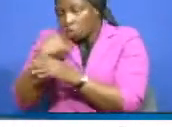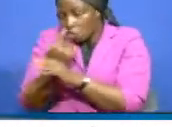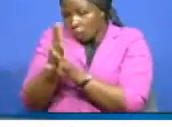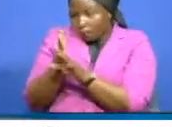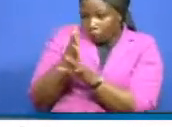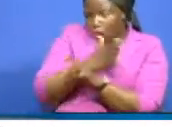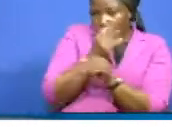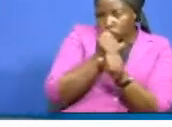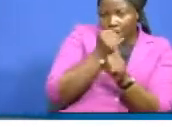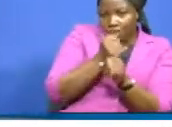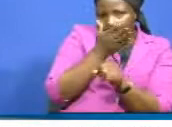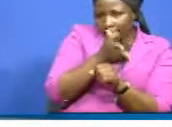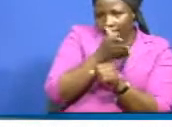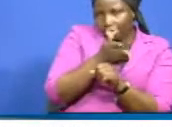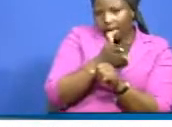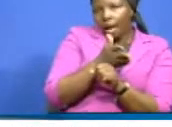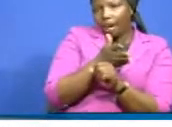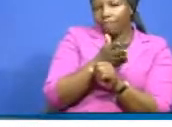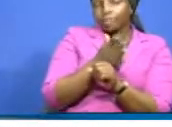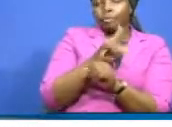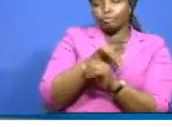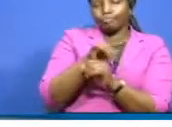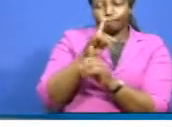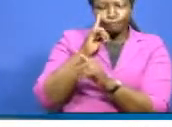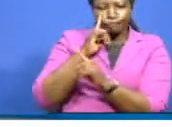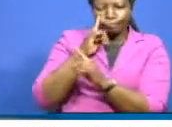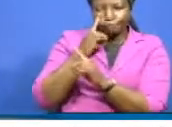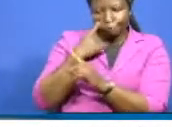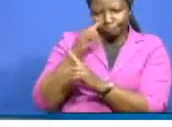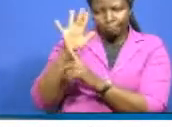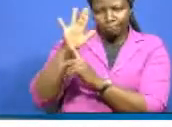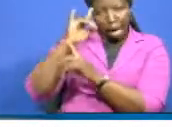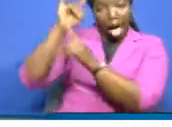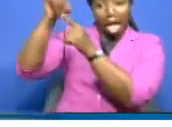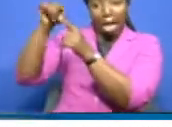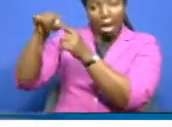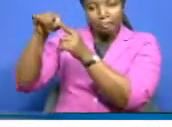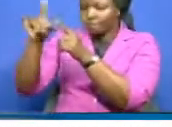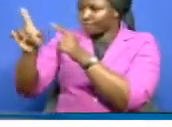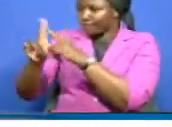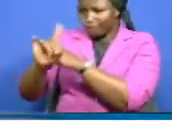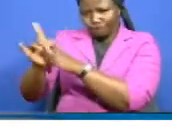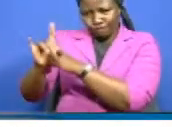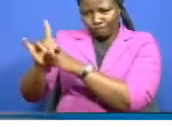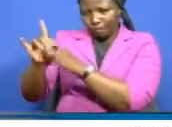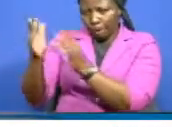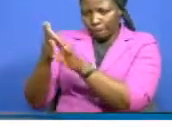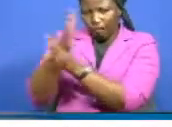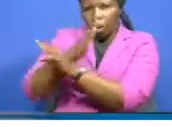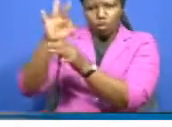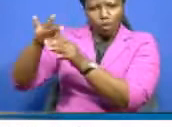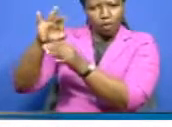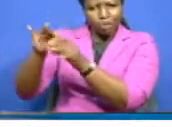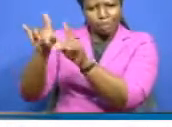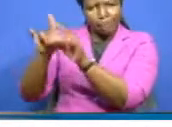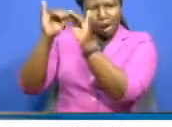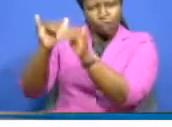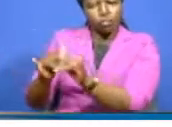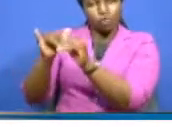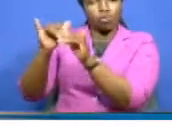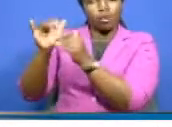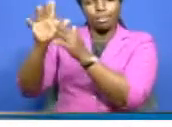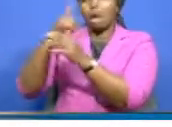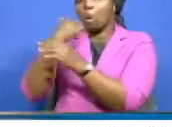hautaangalia malengo yake na kabla mchague kama kiongozi mpya ambaye hajawahi kuwa kwenye kiti, kwa sababu yule aliyekuwa, wengine wa